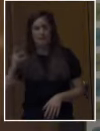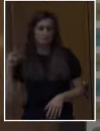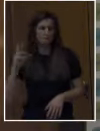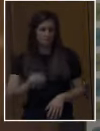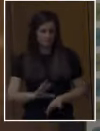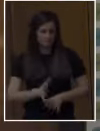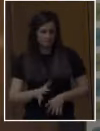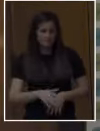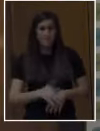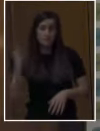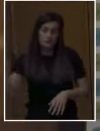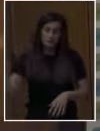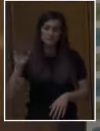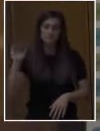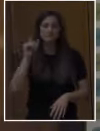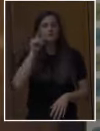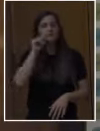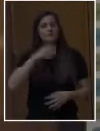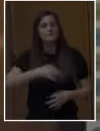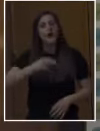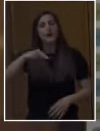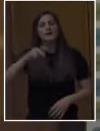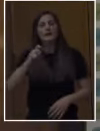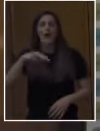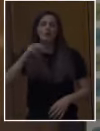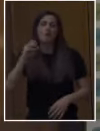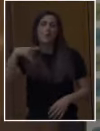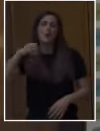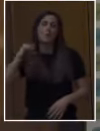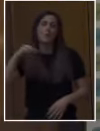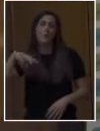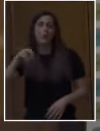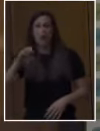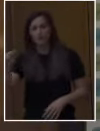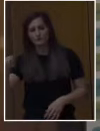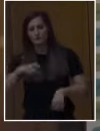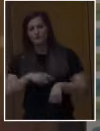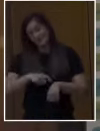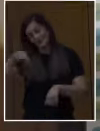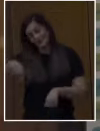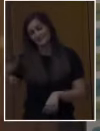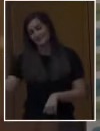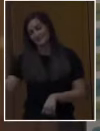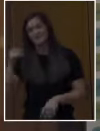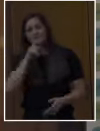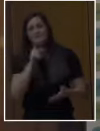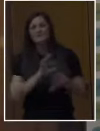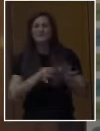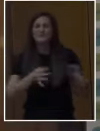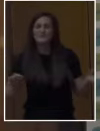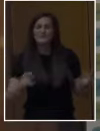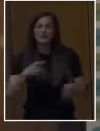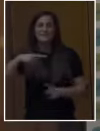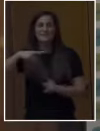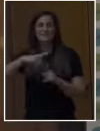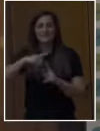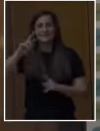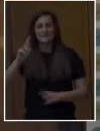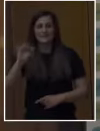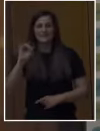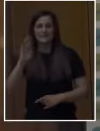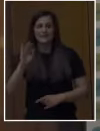μαζί μας τον κύριο Νανόπουλο, όπως έχουμε σήμερα μαζί μας τον κύριο Τριβιζά. Γι' αυτό και δεν μου έκανε καθόλου εντύπωση όταν είδα στο κείμενο του κύριου Τριβιζά ότι με τον